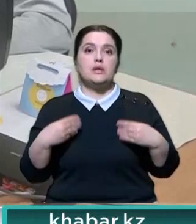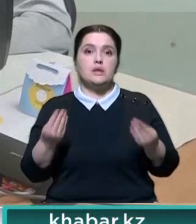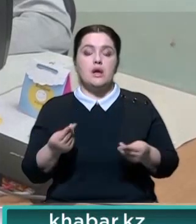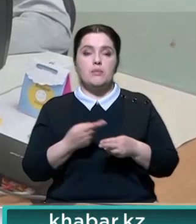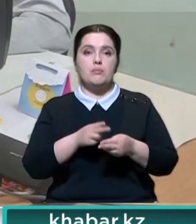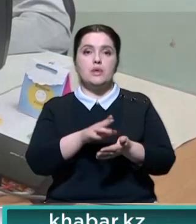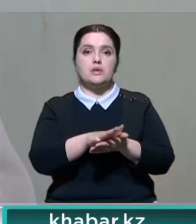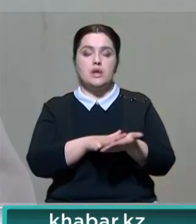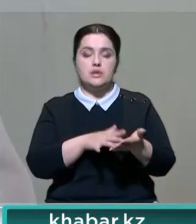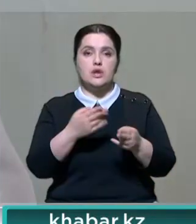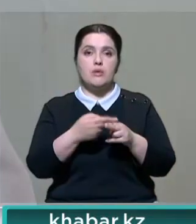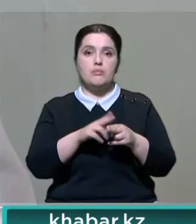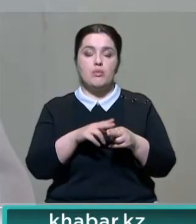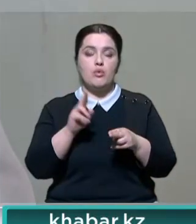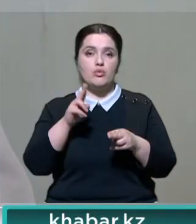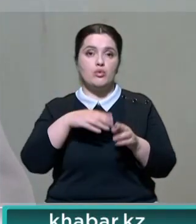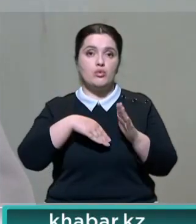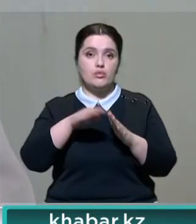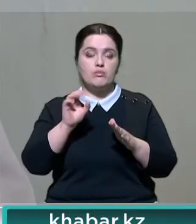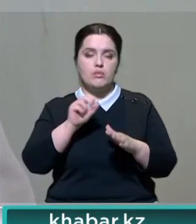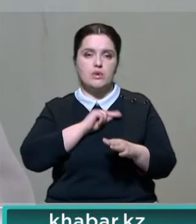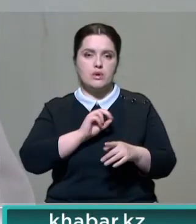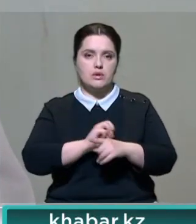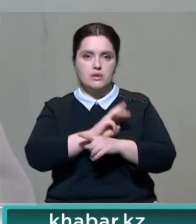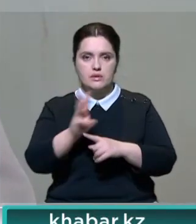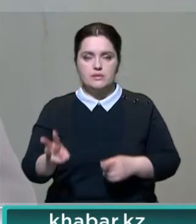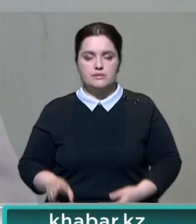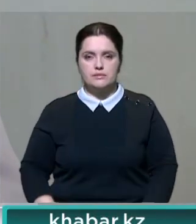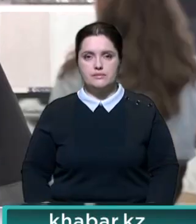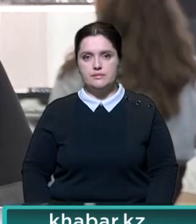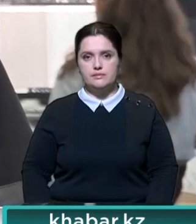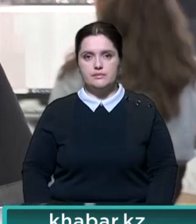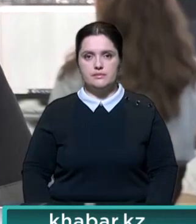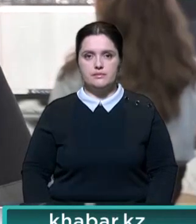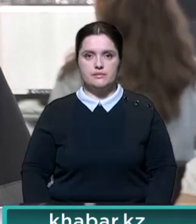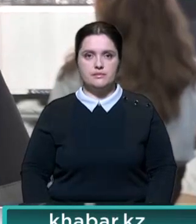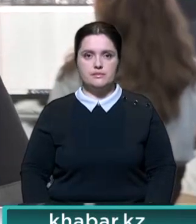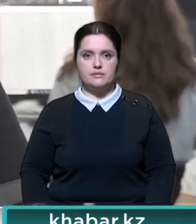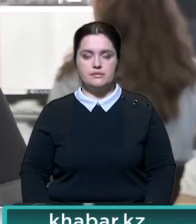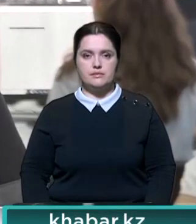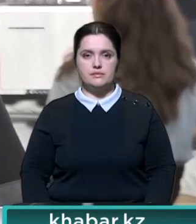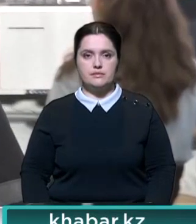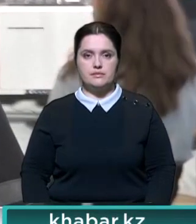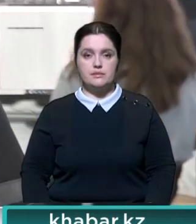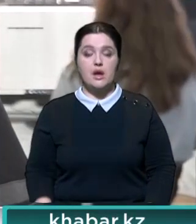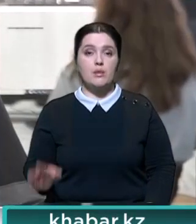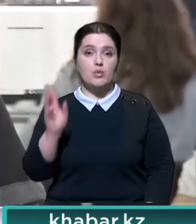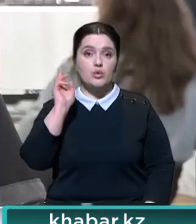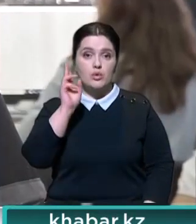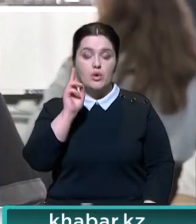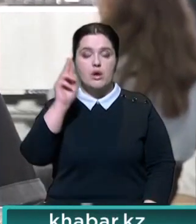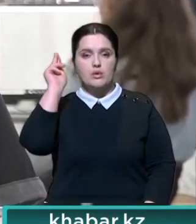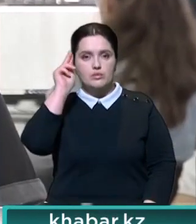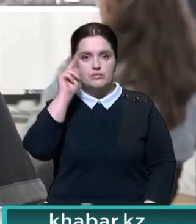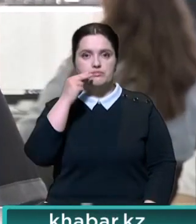дальнейшем лучших из конкурсантов могут трудоустроить. 3 оценки. Будут выявляться хорошие студенты, которые в